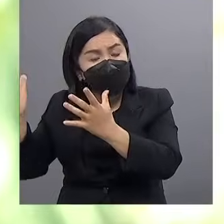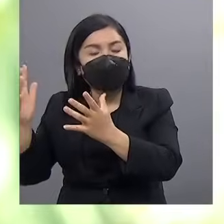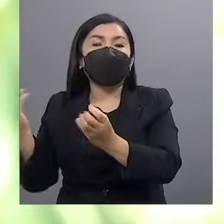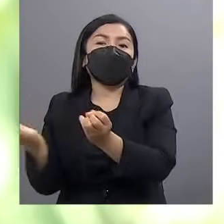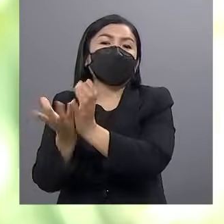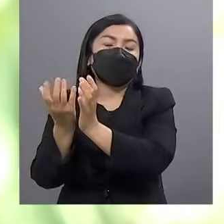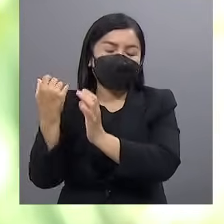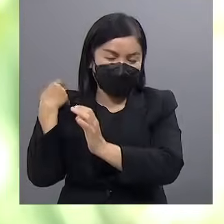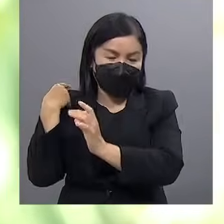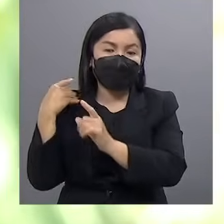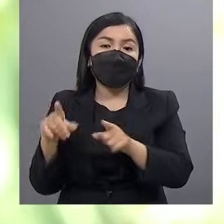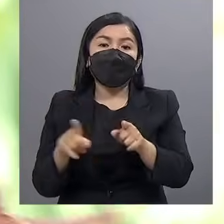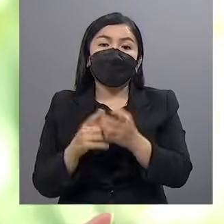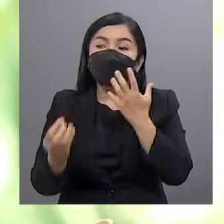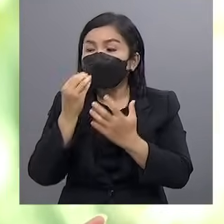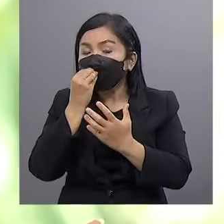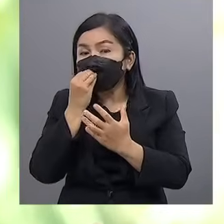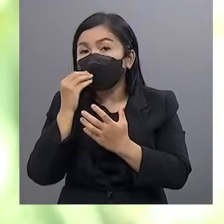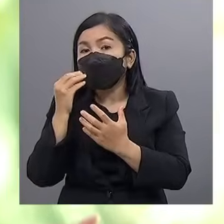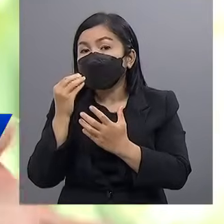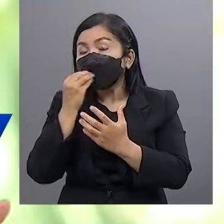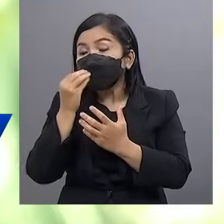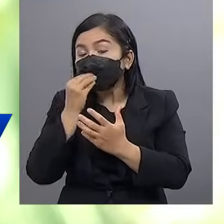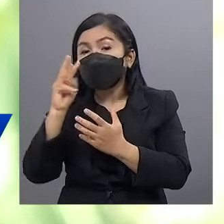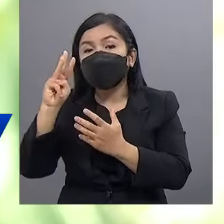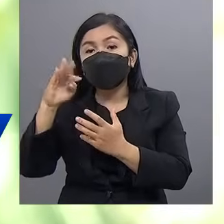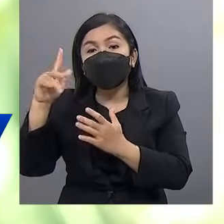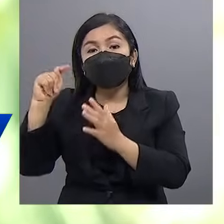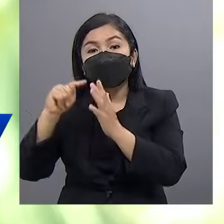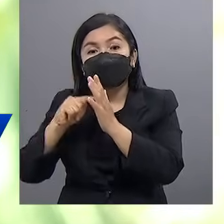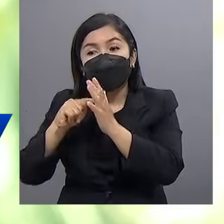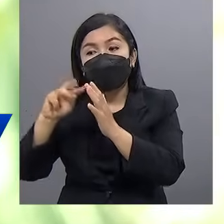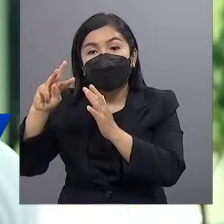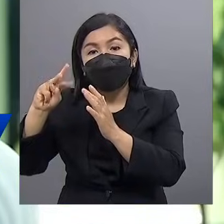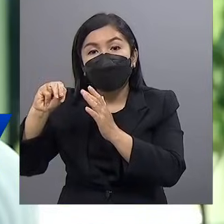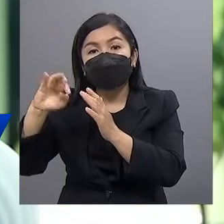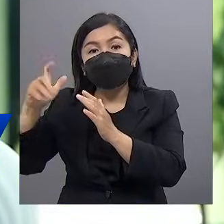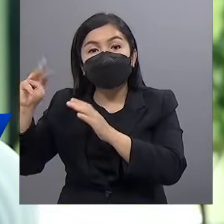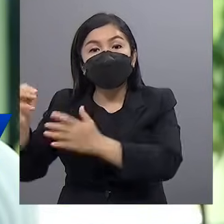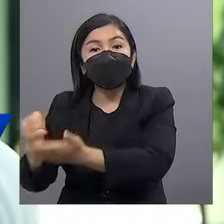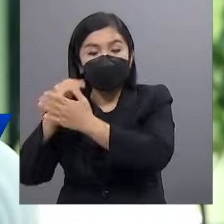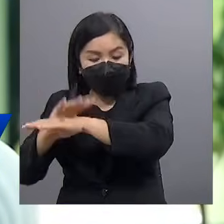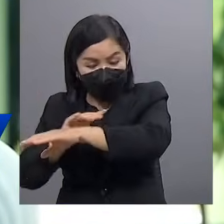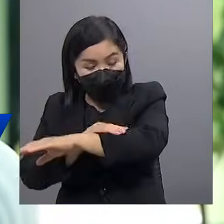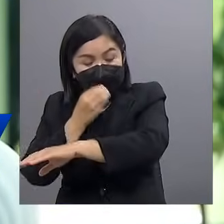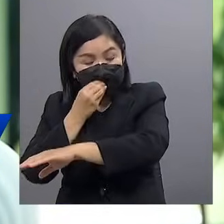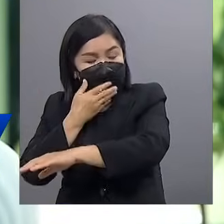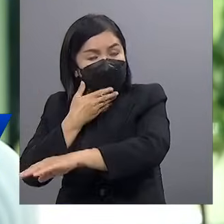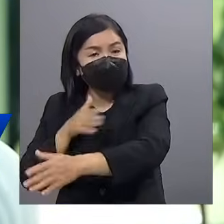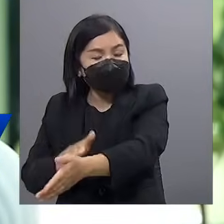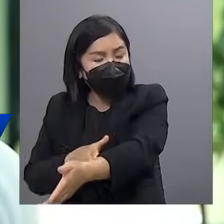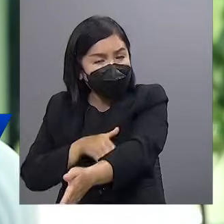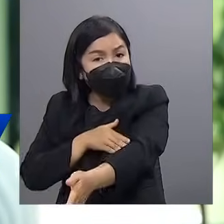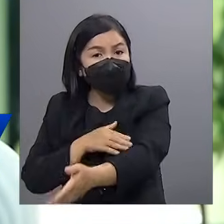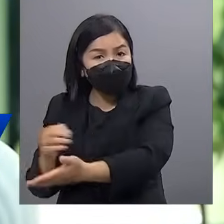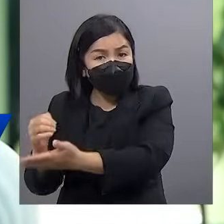วิตามินเป็นระยะเวลายาวอีกนานเลยนะคะจะส่งผลเสียกับสุขภาพของเรานะครับอย่างที่บอกไปครับว่ายากับวิตามินใน